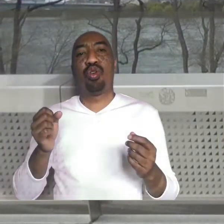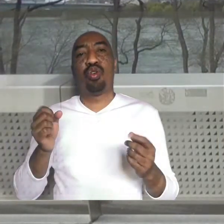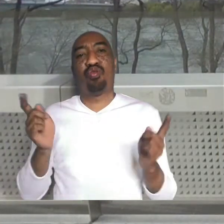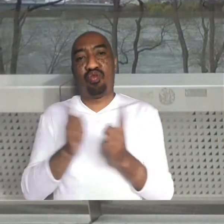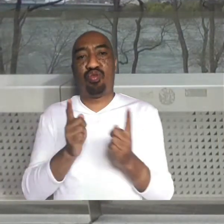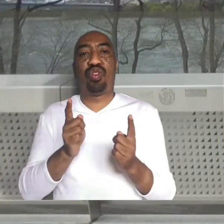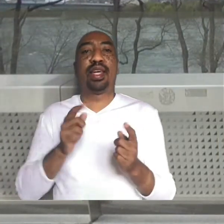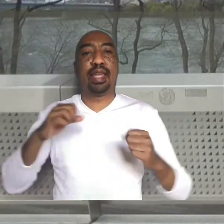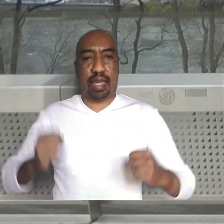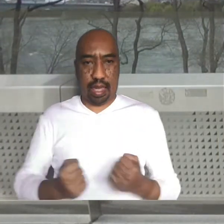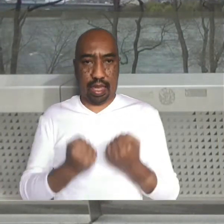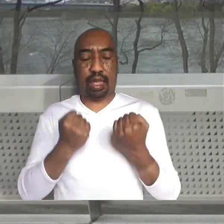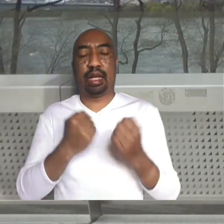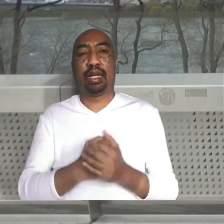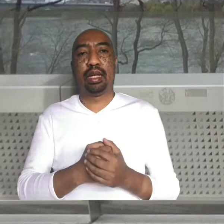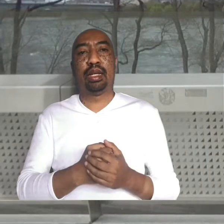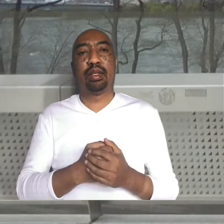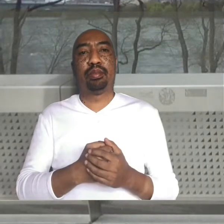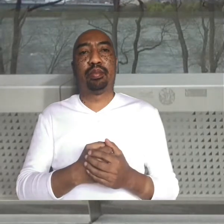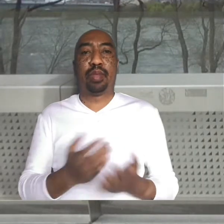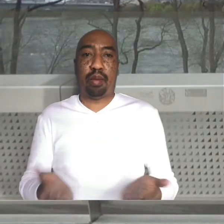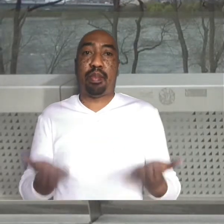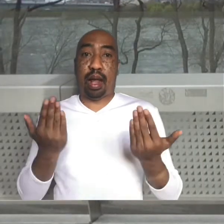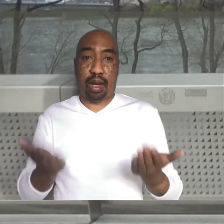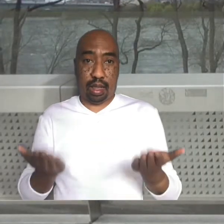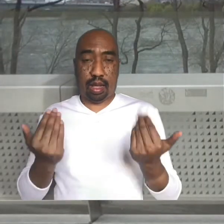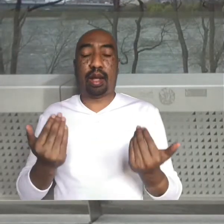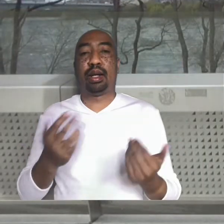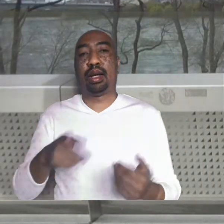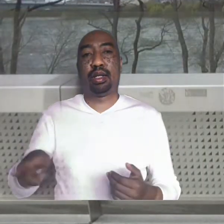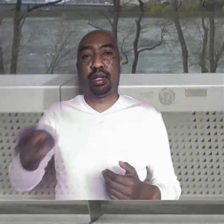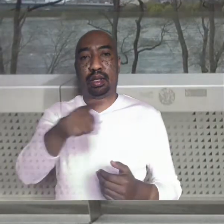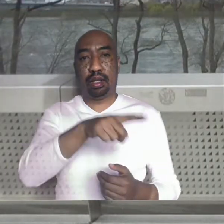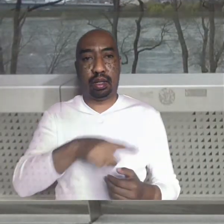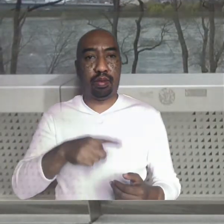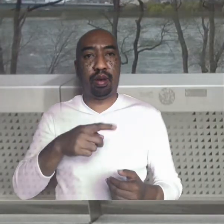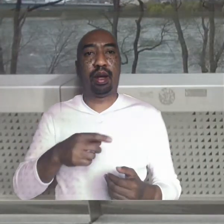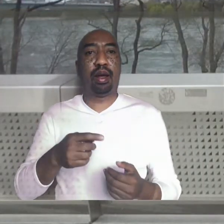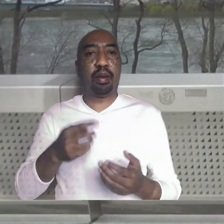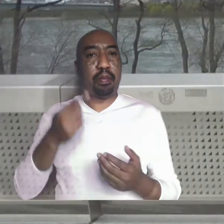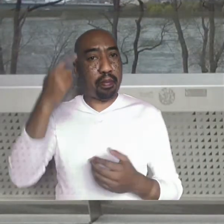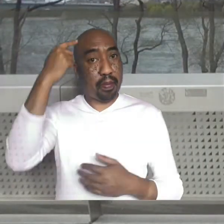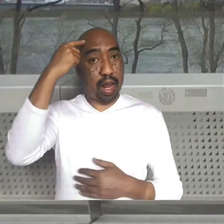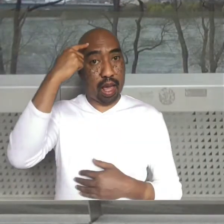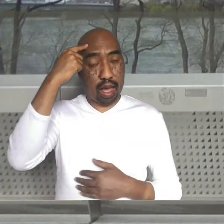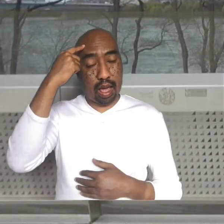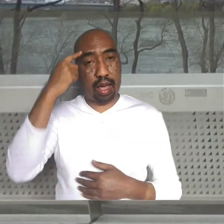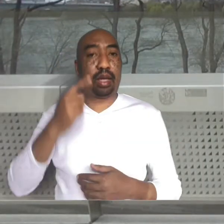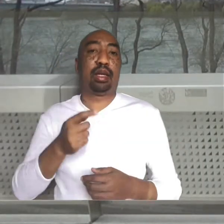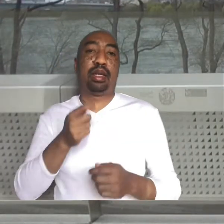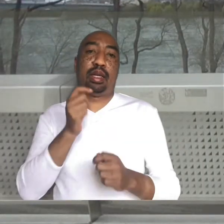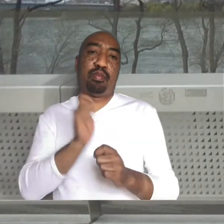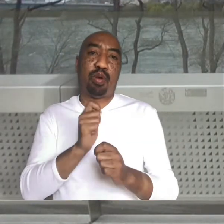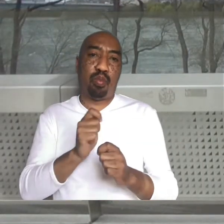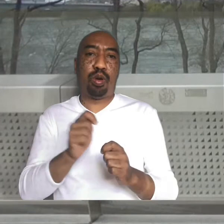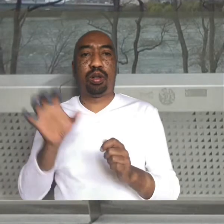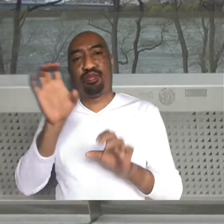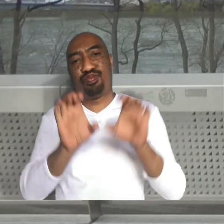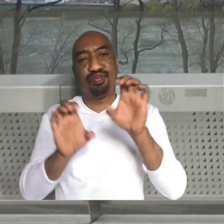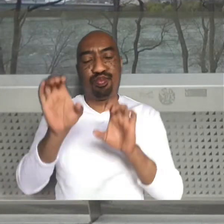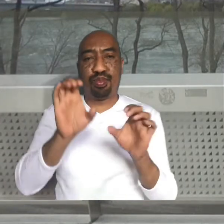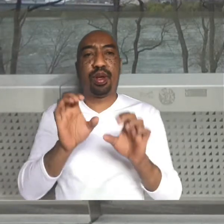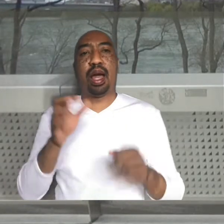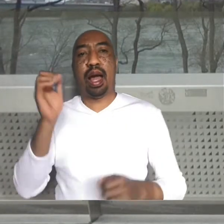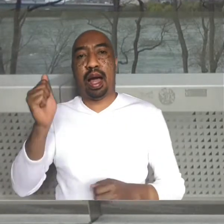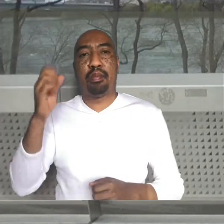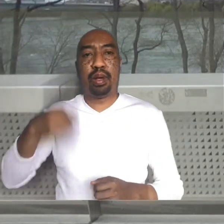ezaka foezaka ny tsangambato ity. Ka manao antso antsika rehetra izay manan-talenta amin'ny fanaovana application, fanaovana